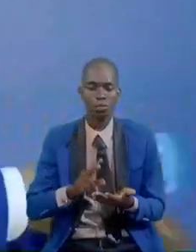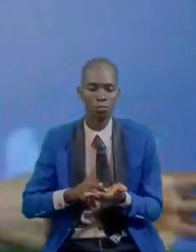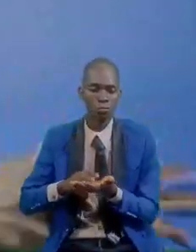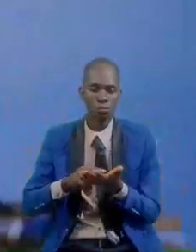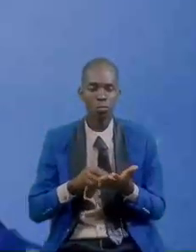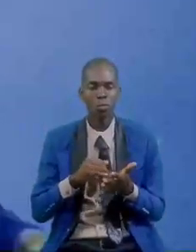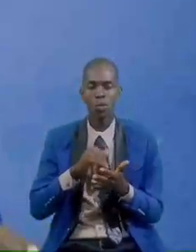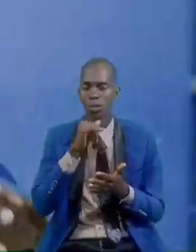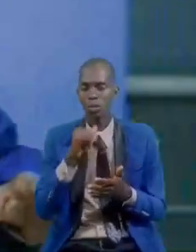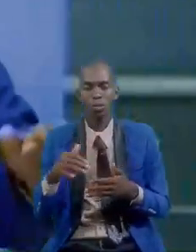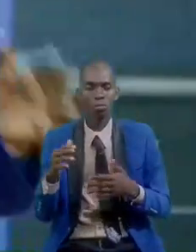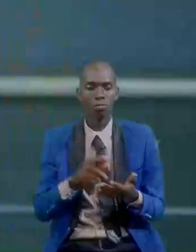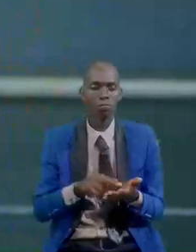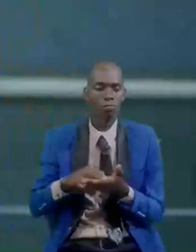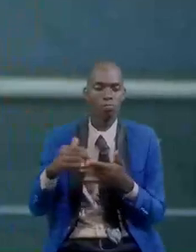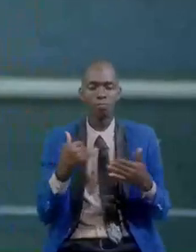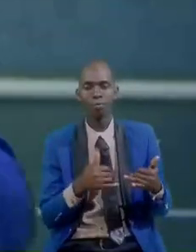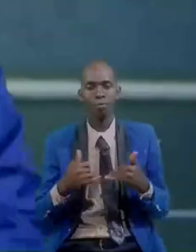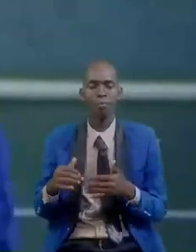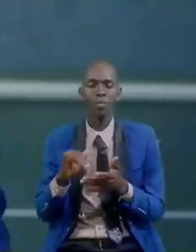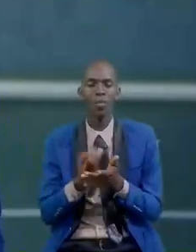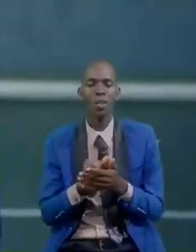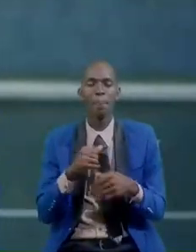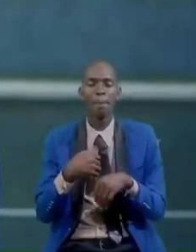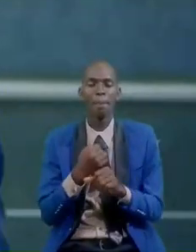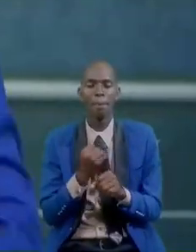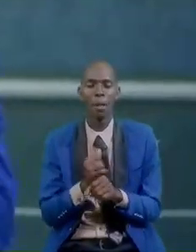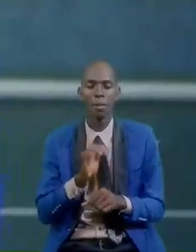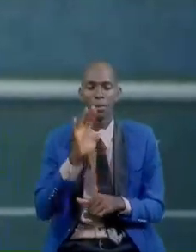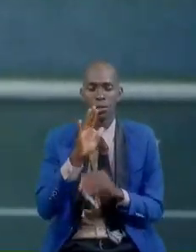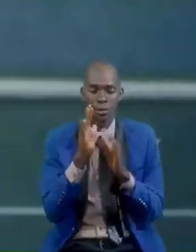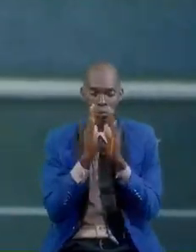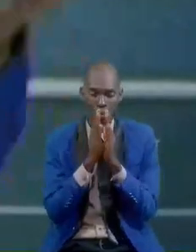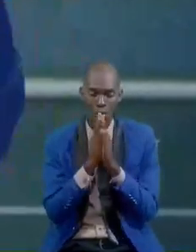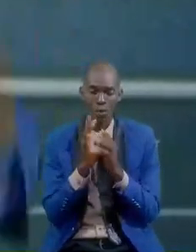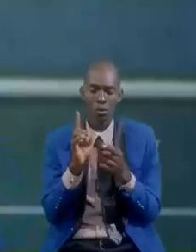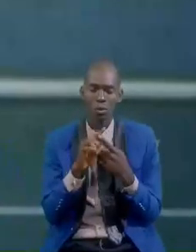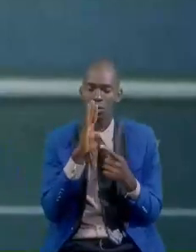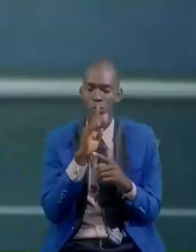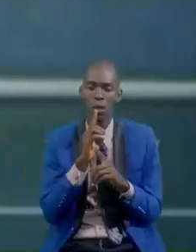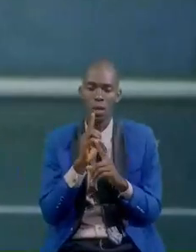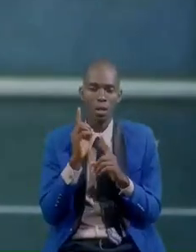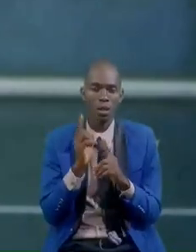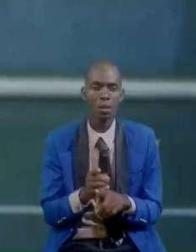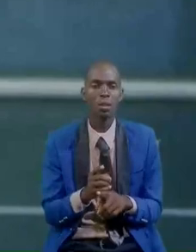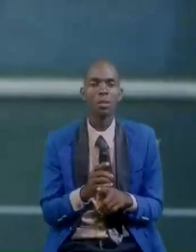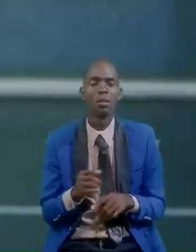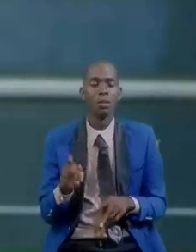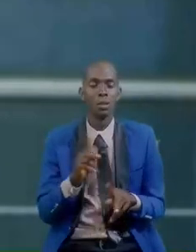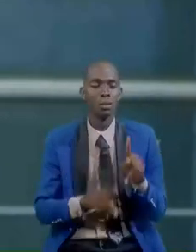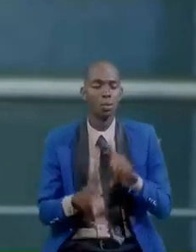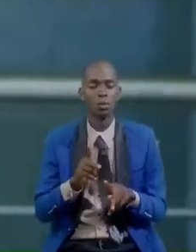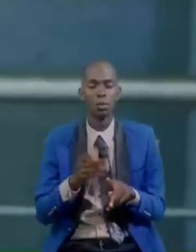les tam-tams. Ce ne sont pas les gymnastiques qui rendent la prière efficace. Ils sautaient